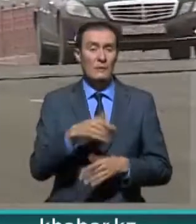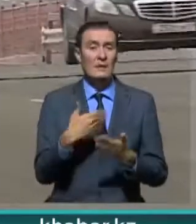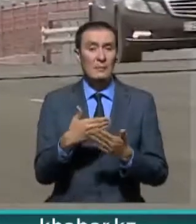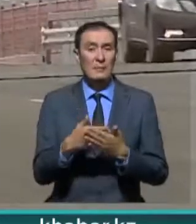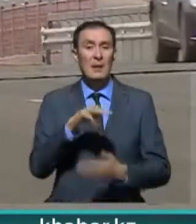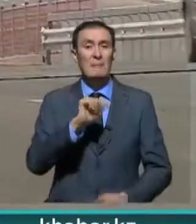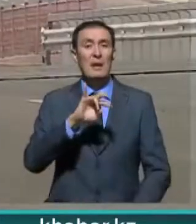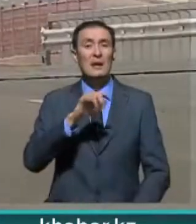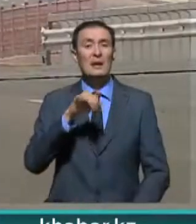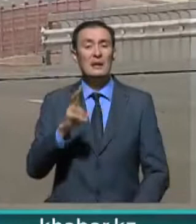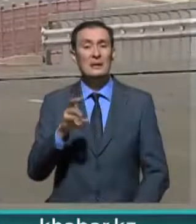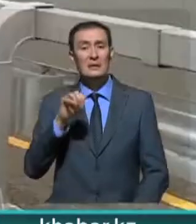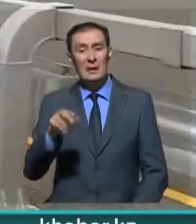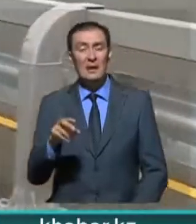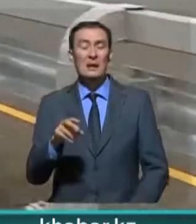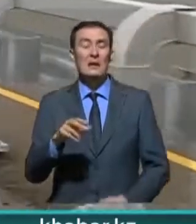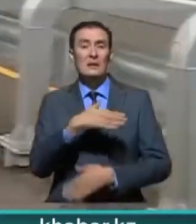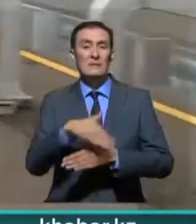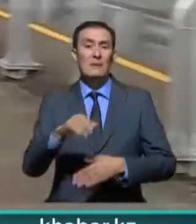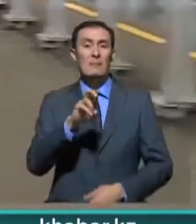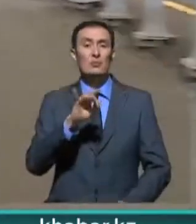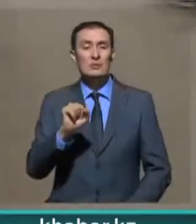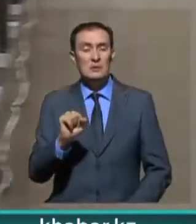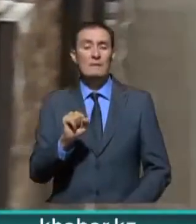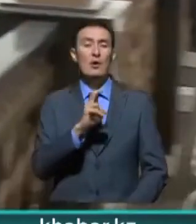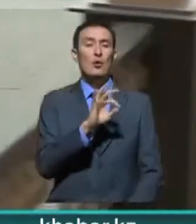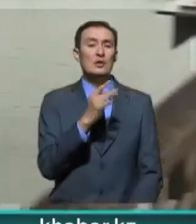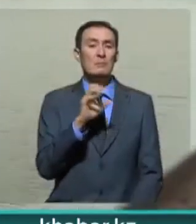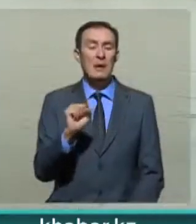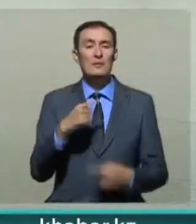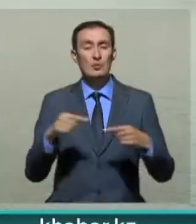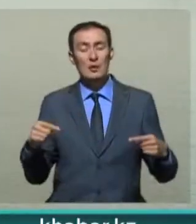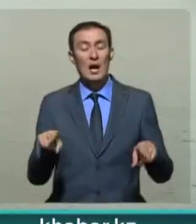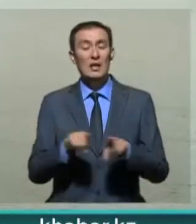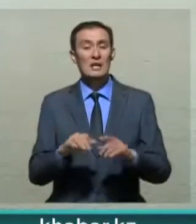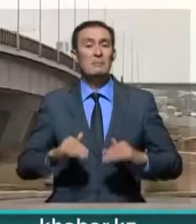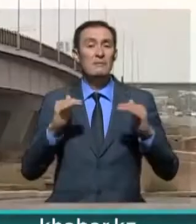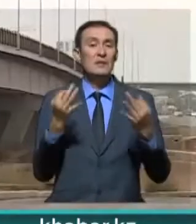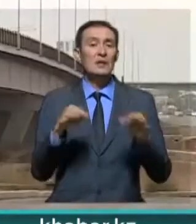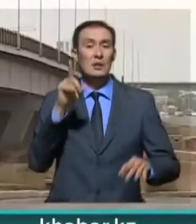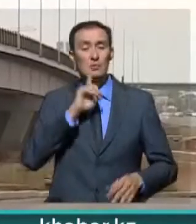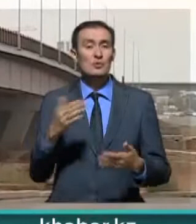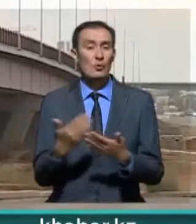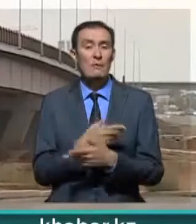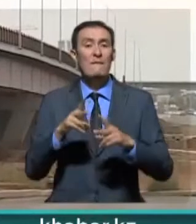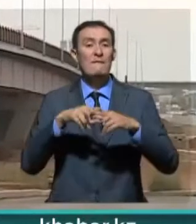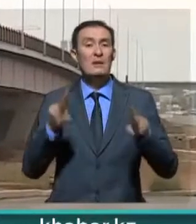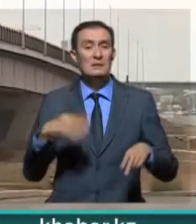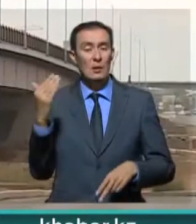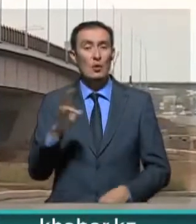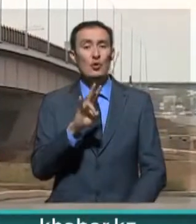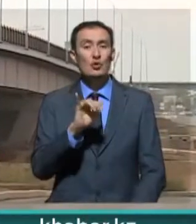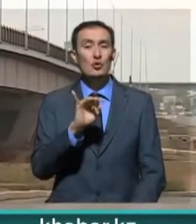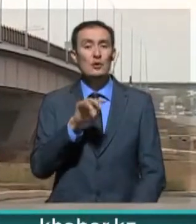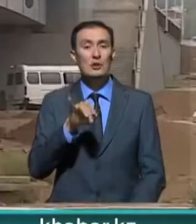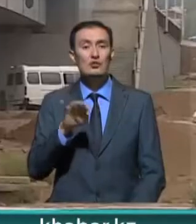проспект Мангелик-Ель, улицы Саганак, Байтурсынова, Кошкарбаева и Нажимиденова, а также повысить доступность к новому вокзалу Нурлыжол.